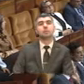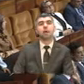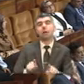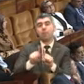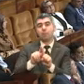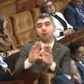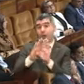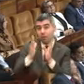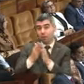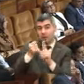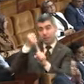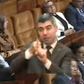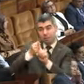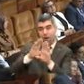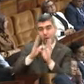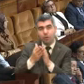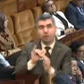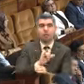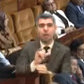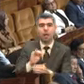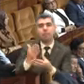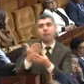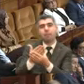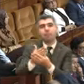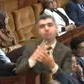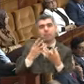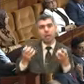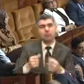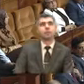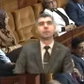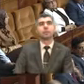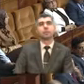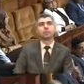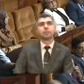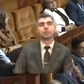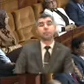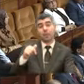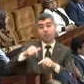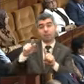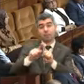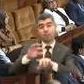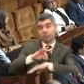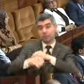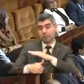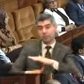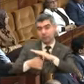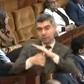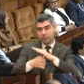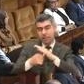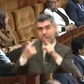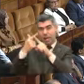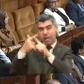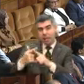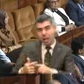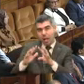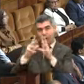تقم بمهمتها على أحسن ما يرام، وذلك لعدة أسباب. وهناك توصيات للمجلس الأعلى للحسابات بهذا الخصوص. لهذا